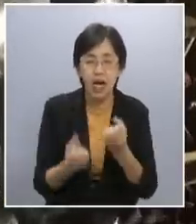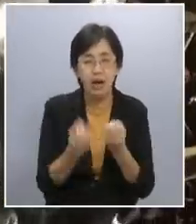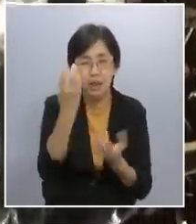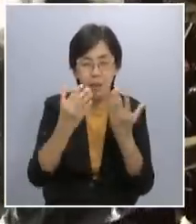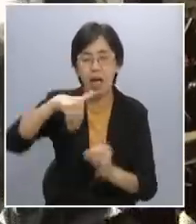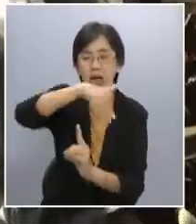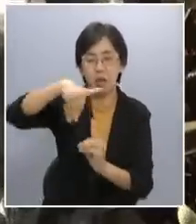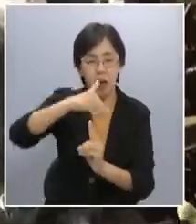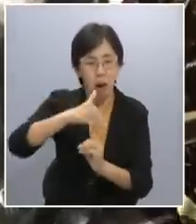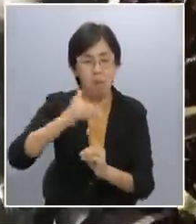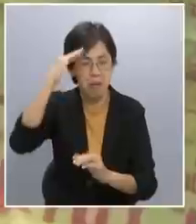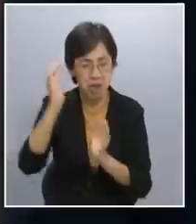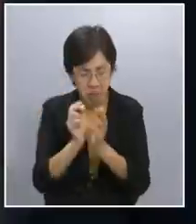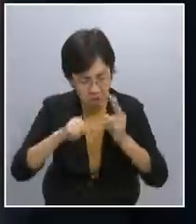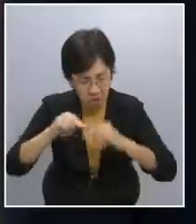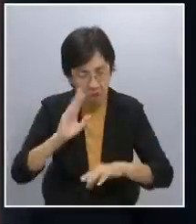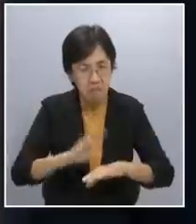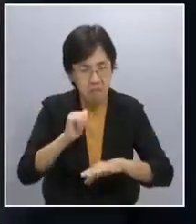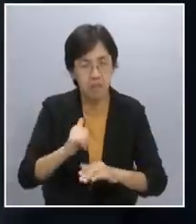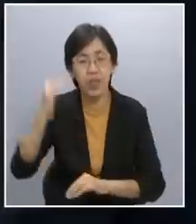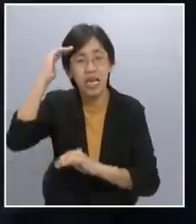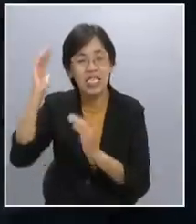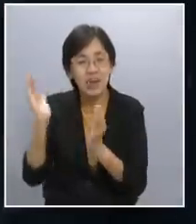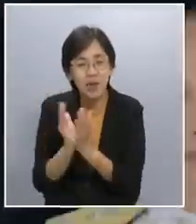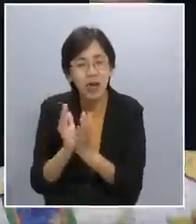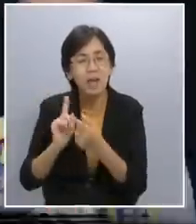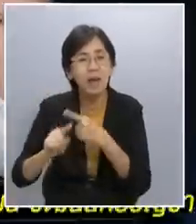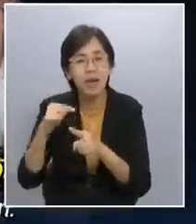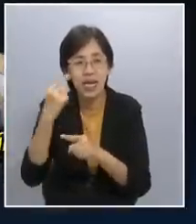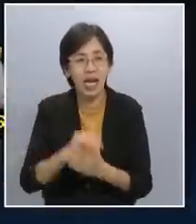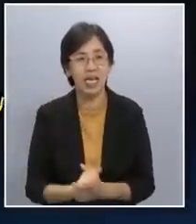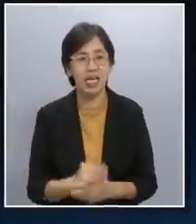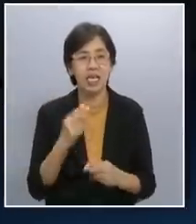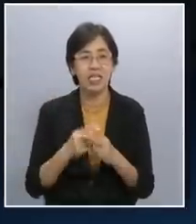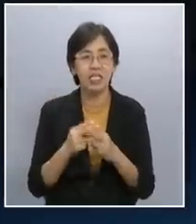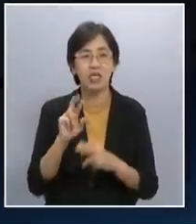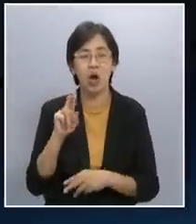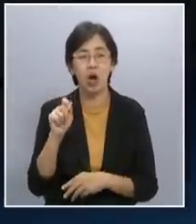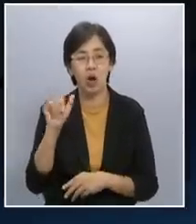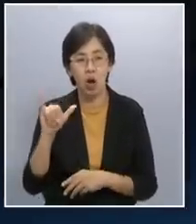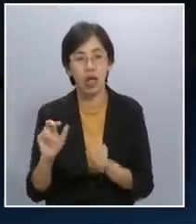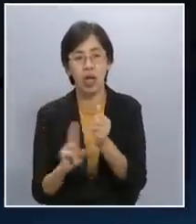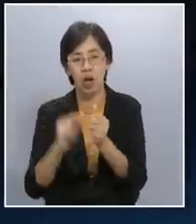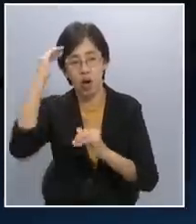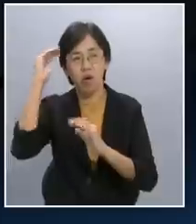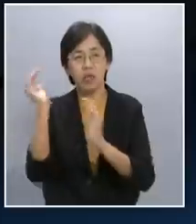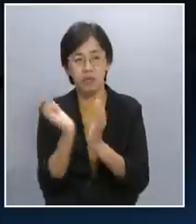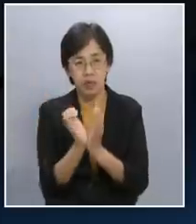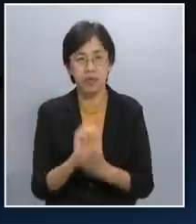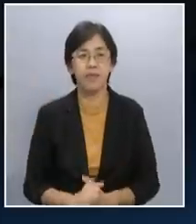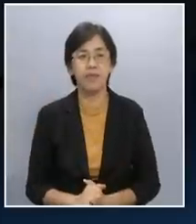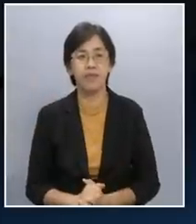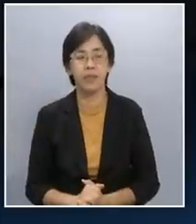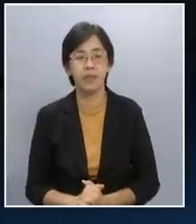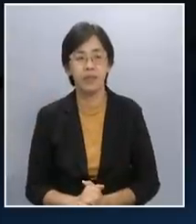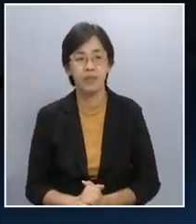แวดล้อมมีเพื่อนตำรวจร่วมรุ่นก็คือพลตำรวจเอกรอยอิงคภัยโรจน์รองผู้บัญชาการตำรวจแห่งชาติพลตำรวจโ